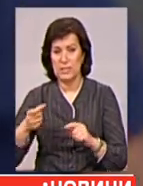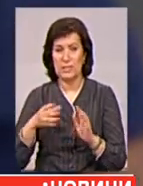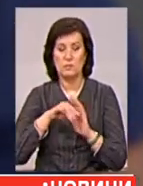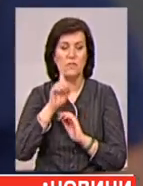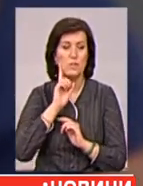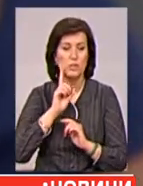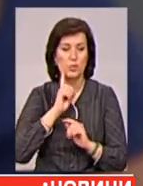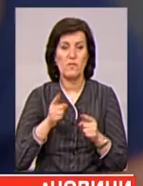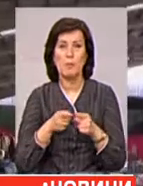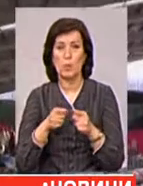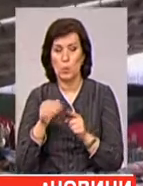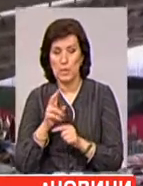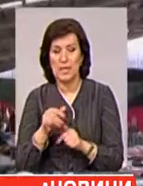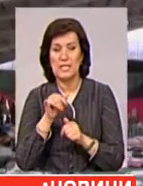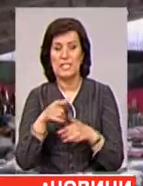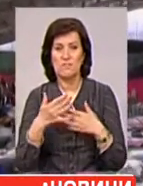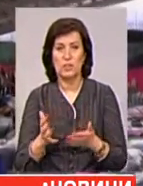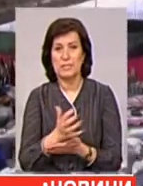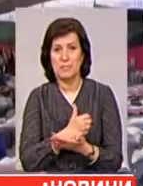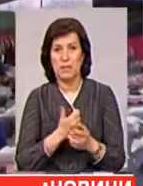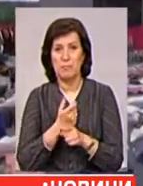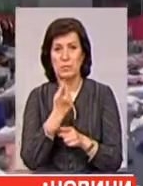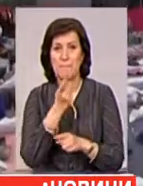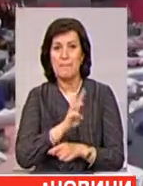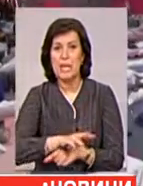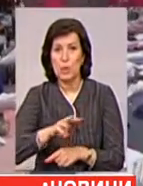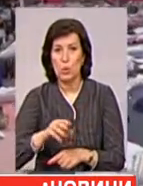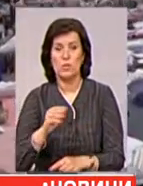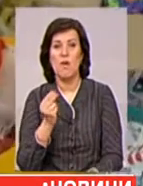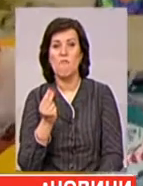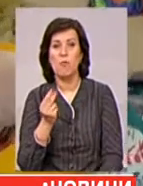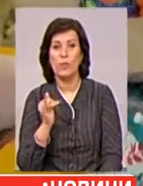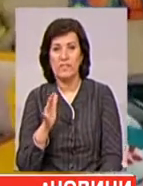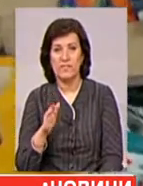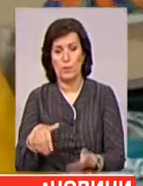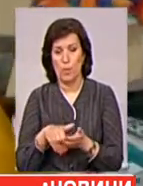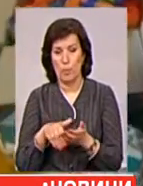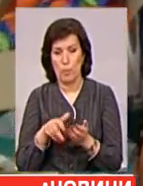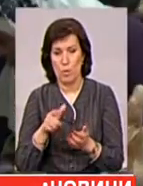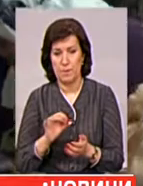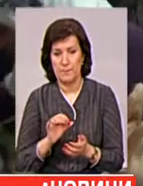в тимчасових притулках. Для них вже зібрали більше як 1 мільйон фунтів допомоги.